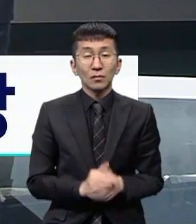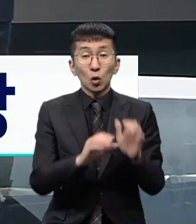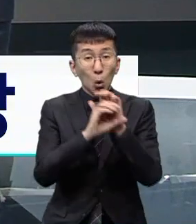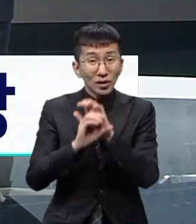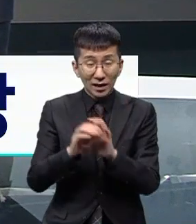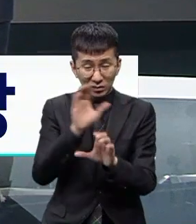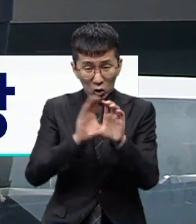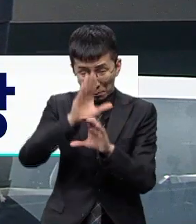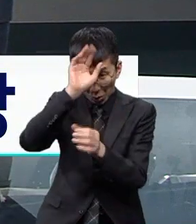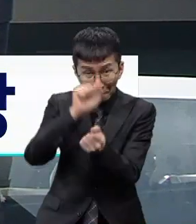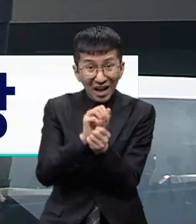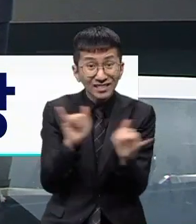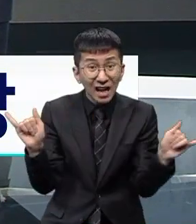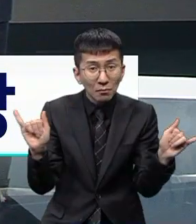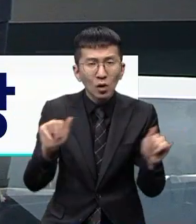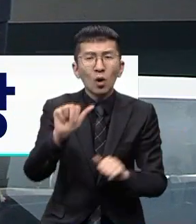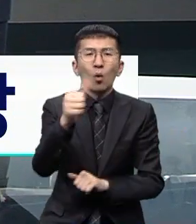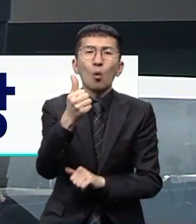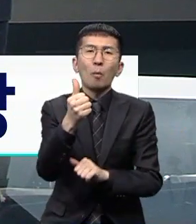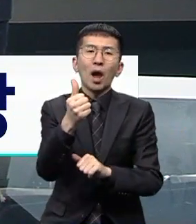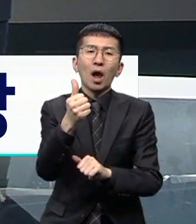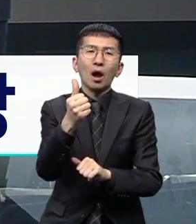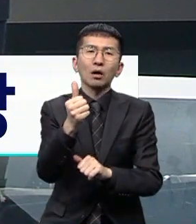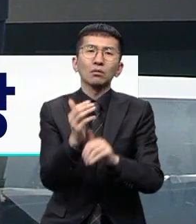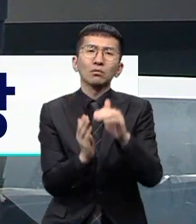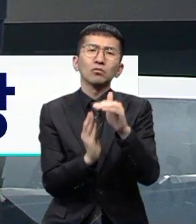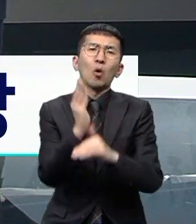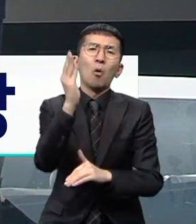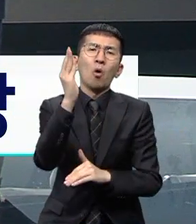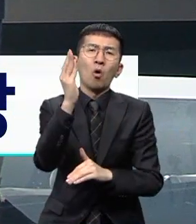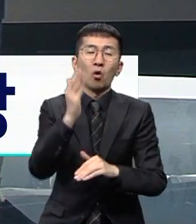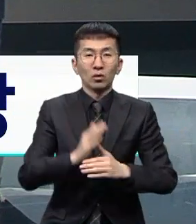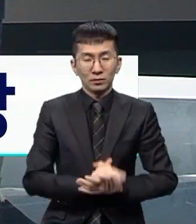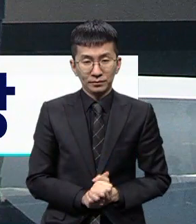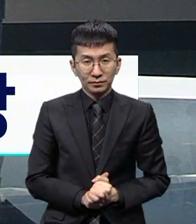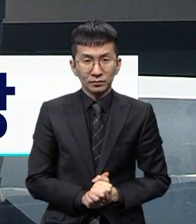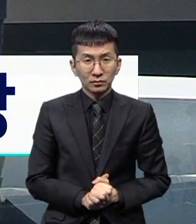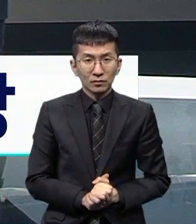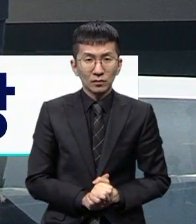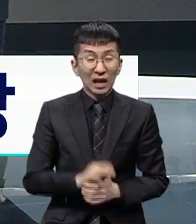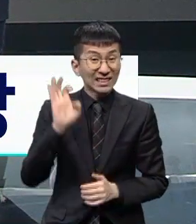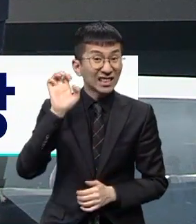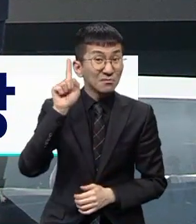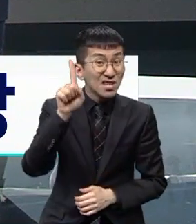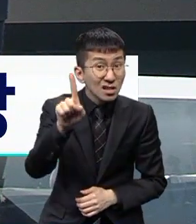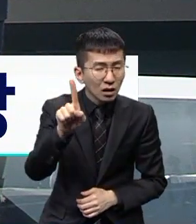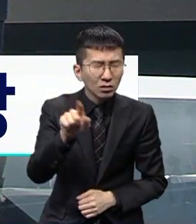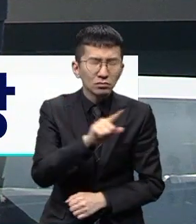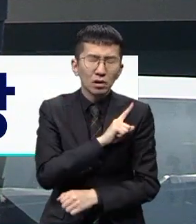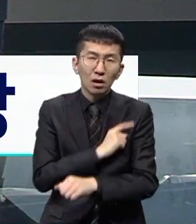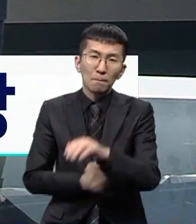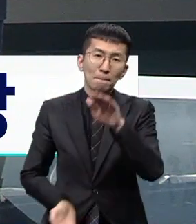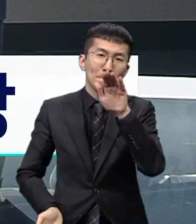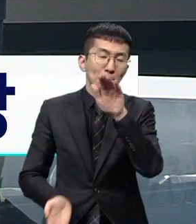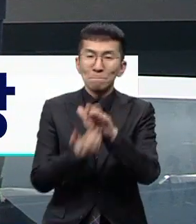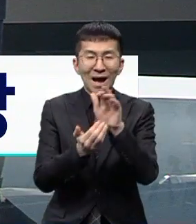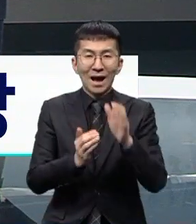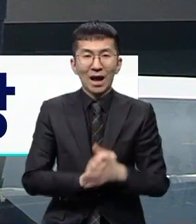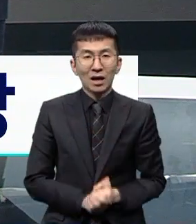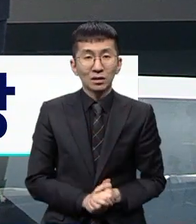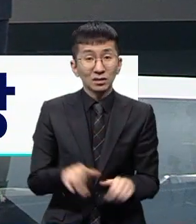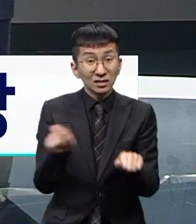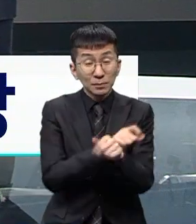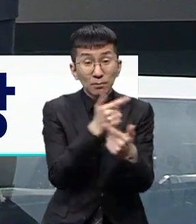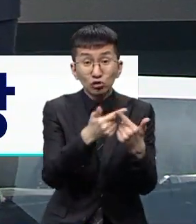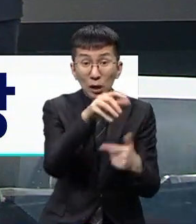코로나19 추가 확진자는 500명대 중반까지 늘어났습니다. 41일 만에 가장 많은 숫자입니다.